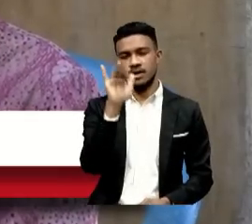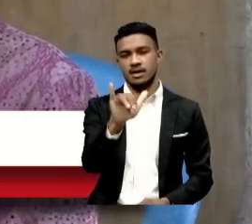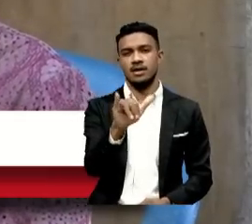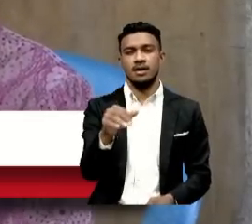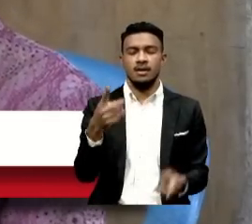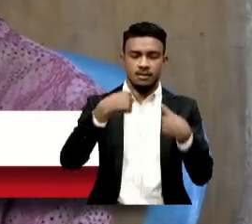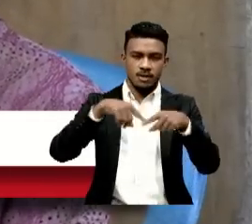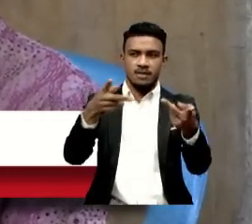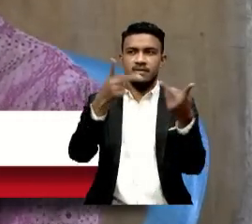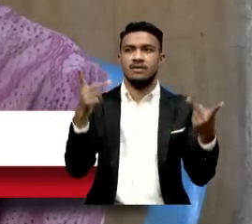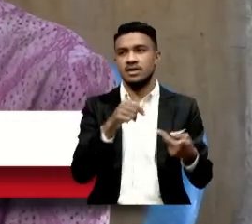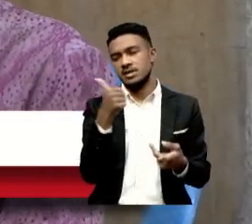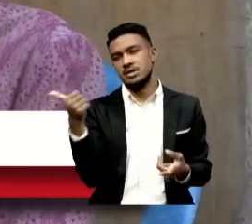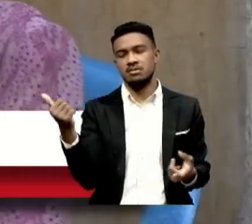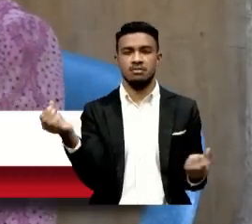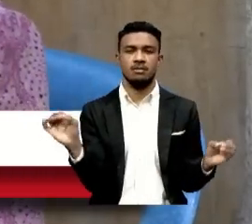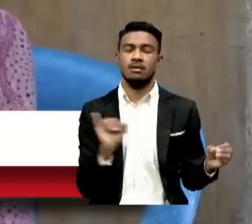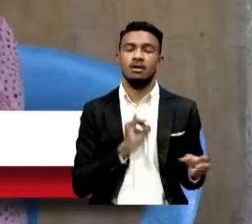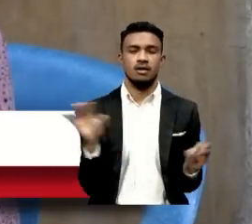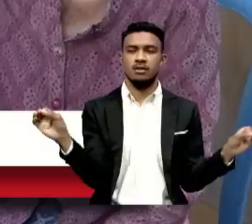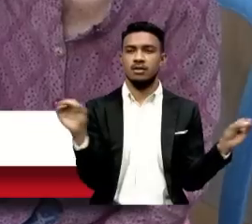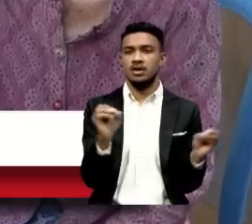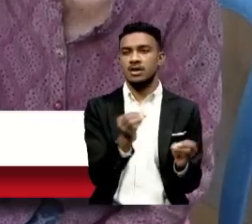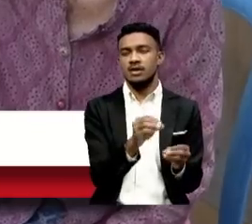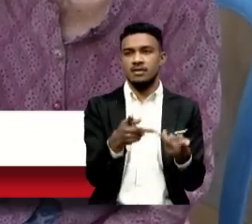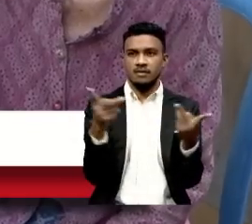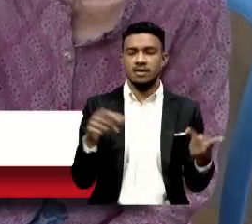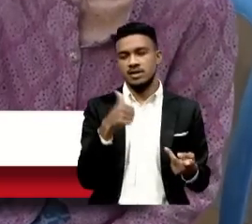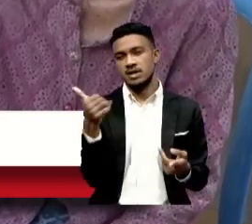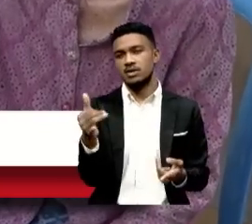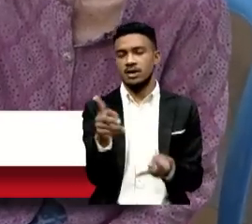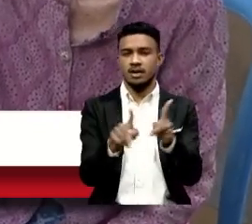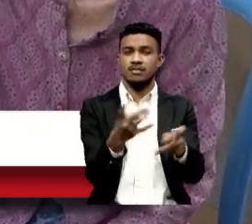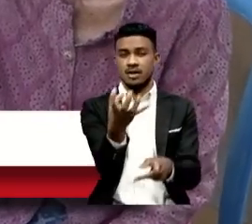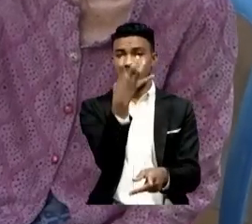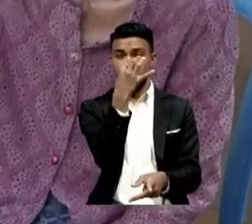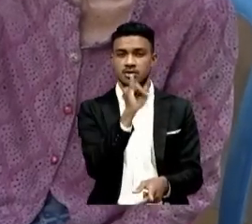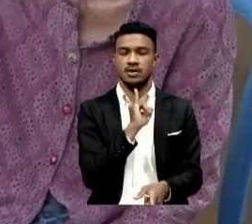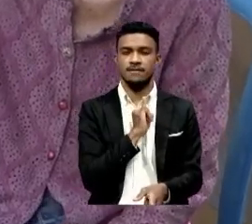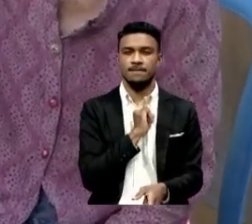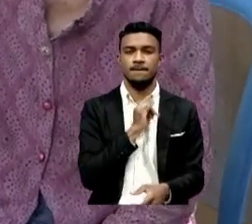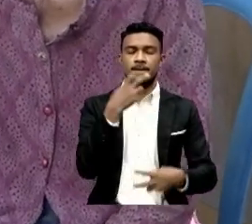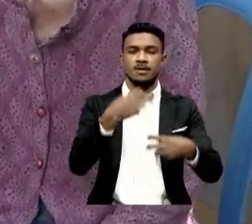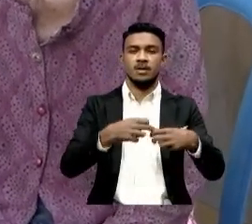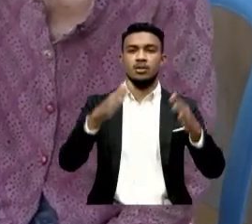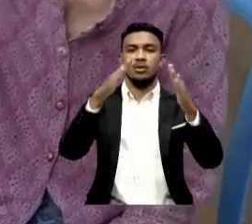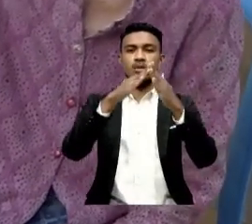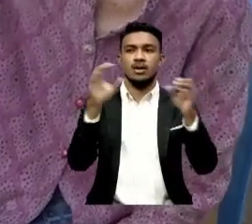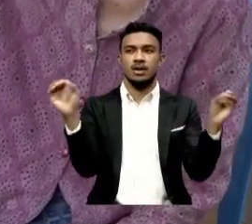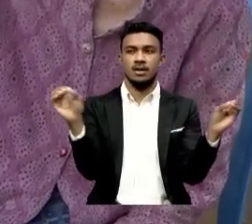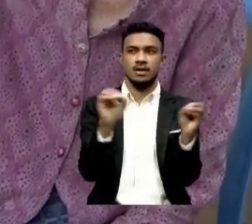koi. Fati teru kne tira hiru sa au duni ha au. Susar ma ka. Uman la iya, ha ya mo ma la